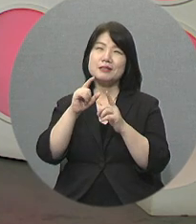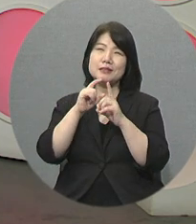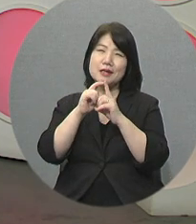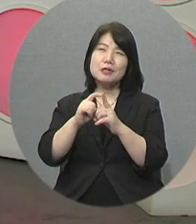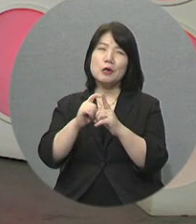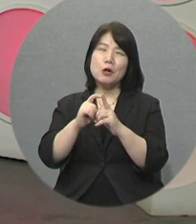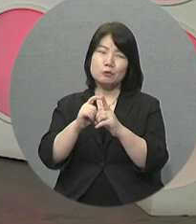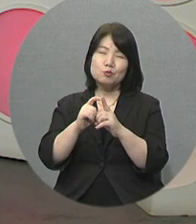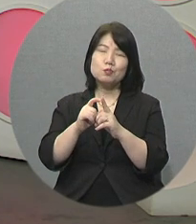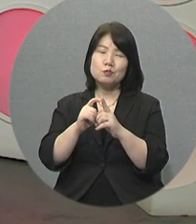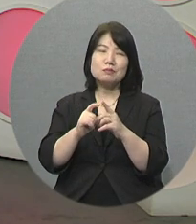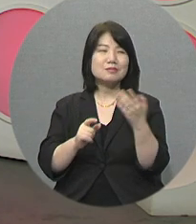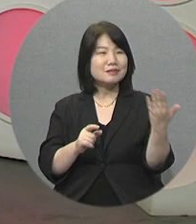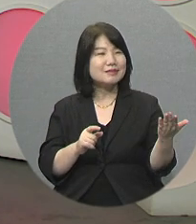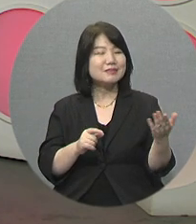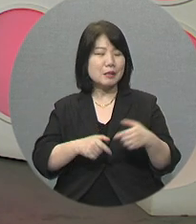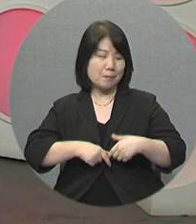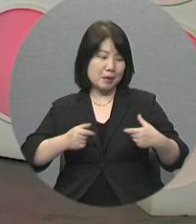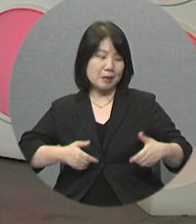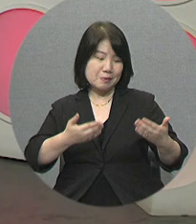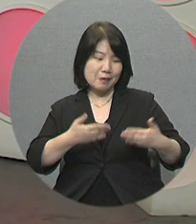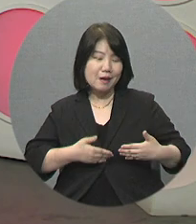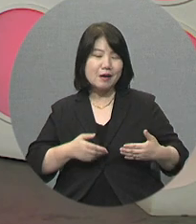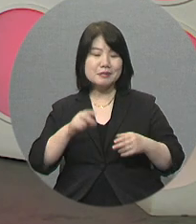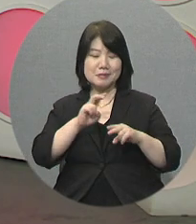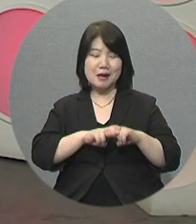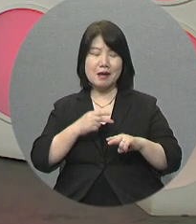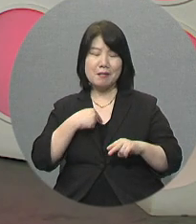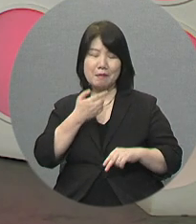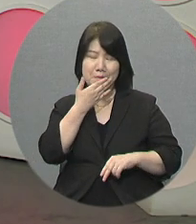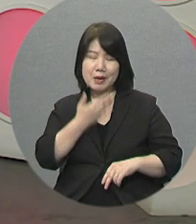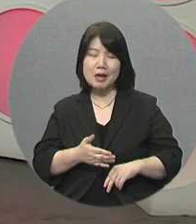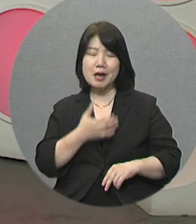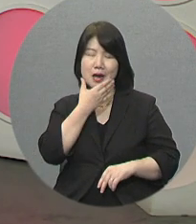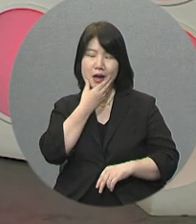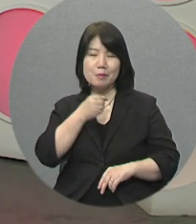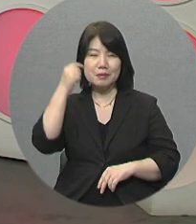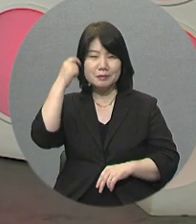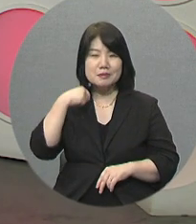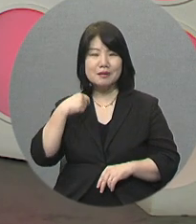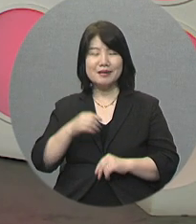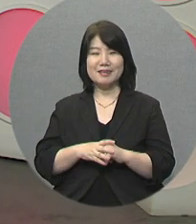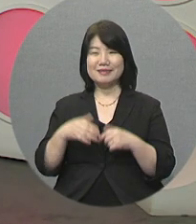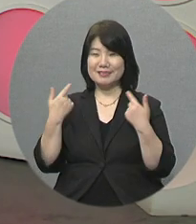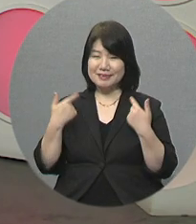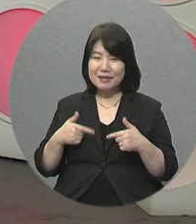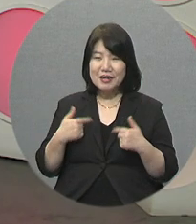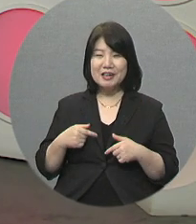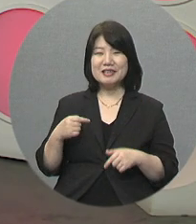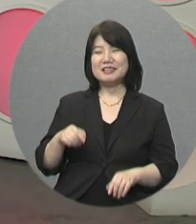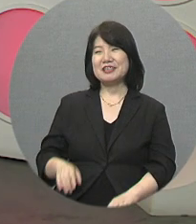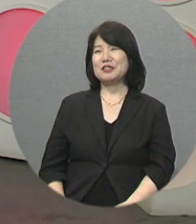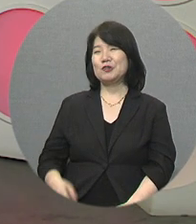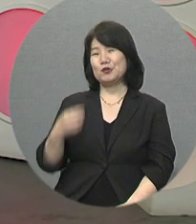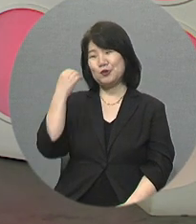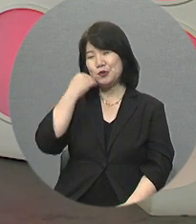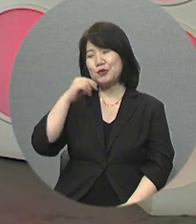시간입니다. 여정인 씨의 이런 배려 때문에 제가 이 자리에 앉아 있는 게 굉장히 행복감을 느낍니다. 매일 저한테 누굴 지키고 있냐고.